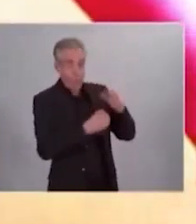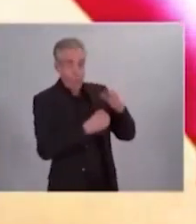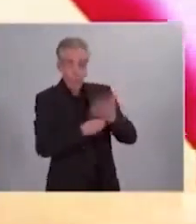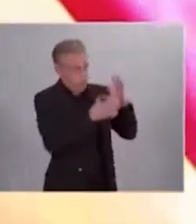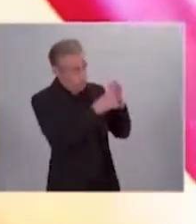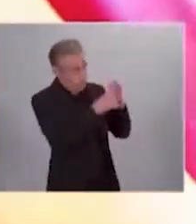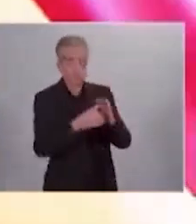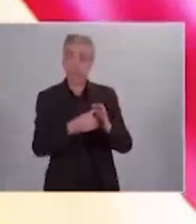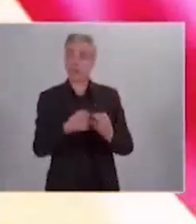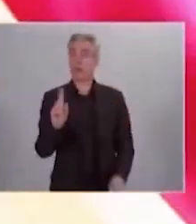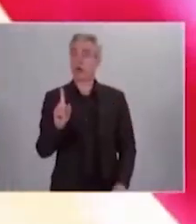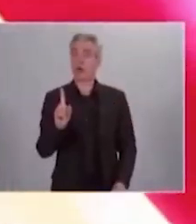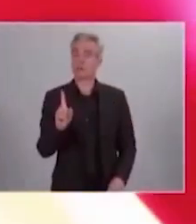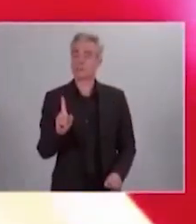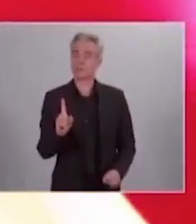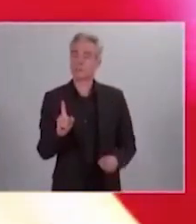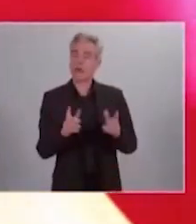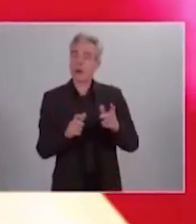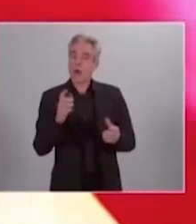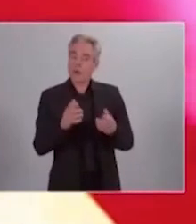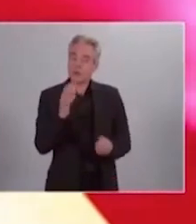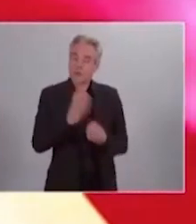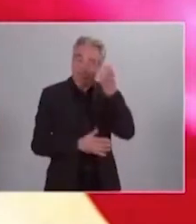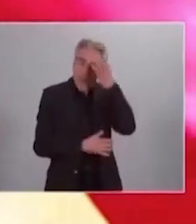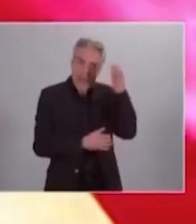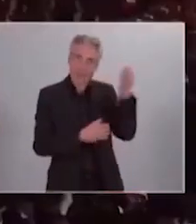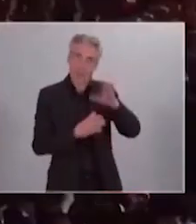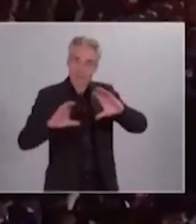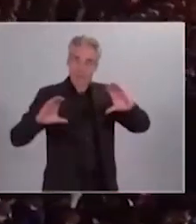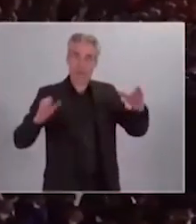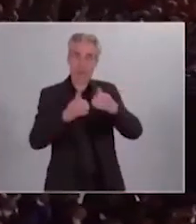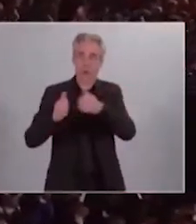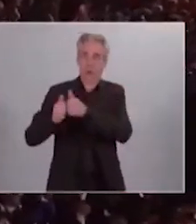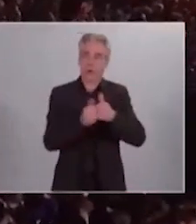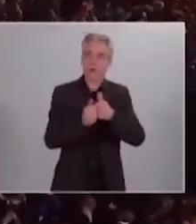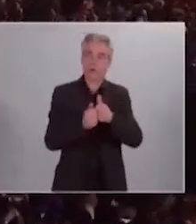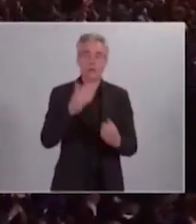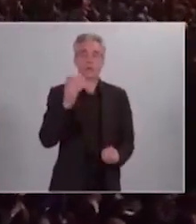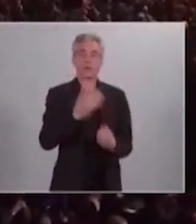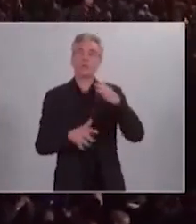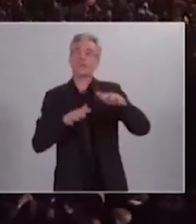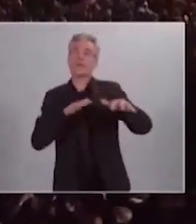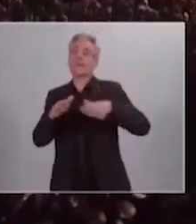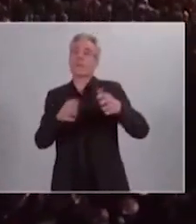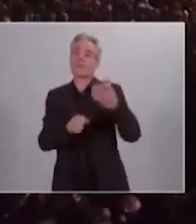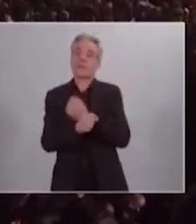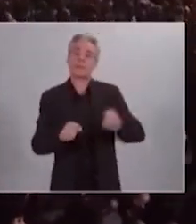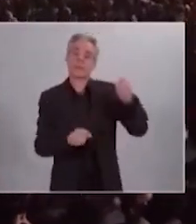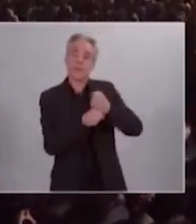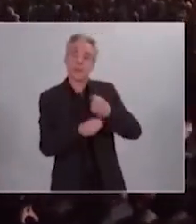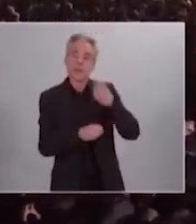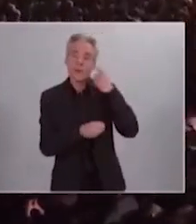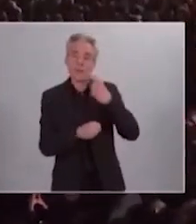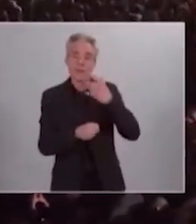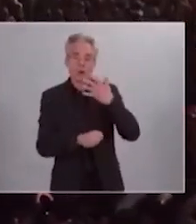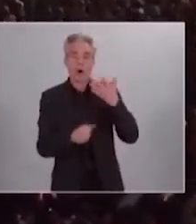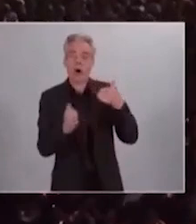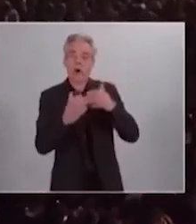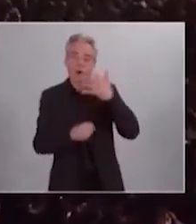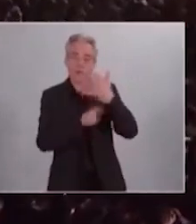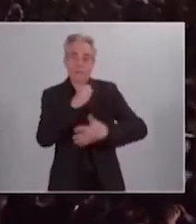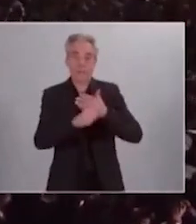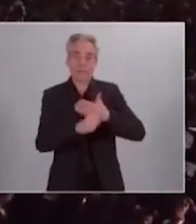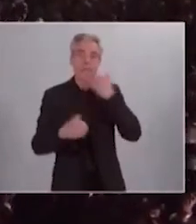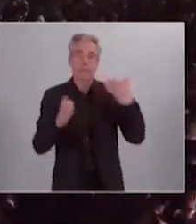าศของการเรียกร้องให้หยุดการช่วยเหลือเรื่องต่างๆการเข้าไปเข้าร่วมช่วยเหลือต่างประเทศเนี่ยก็ขอหยุดเอาเงินมา